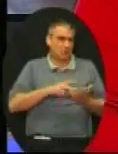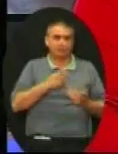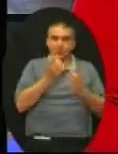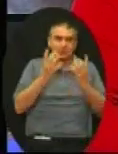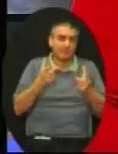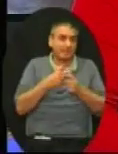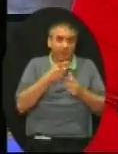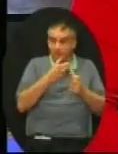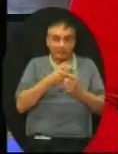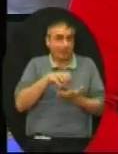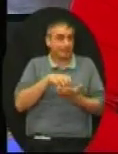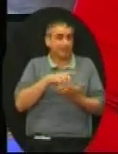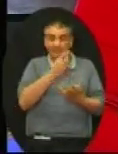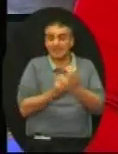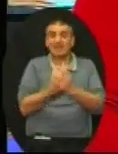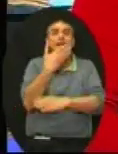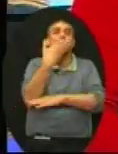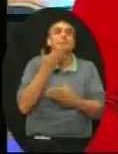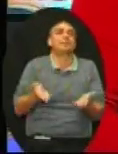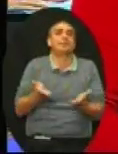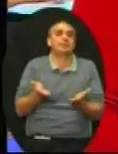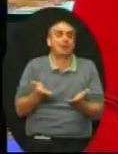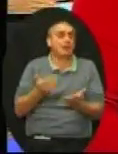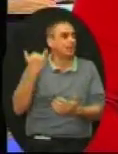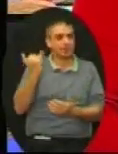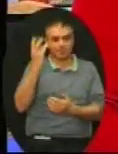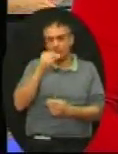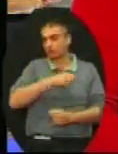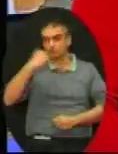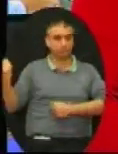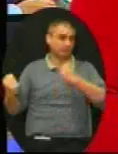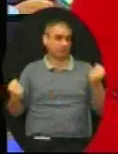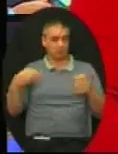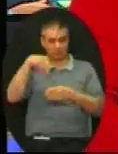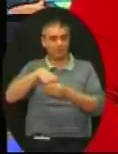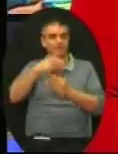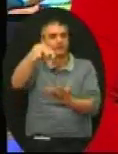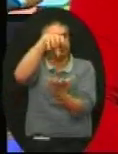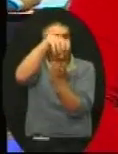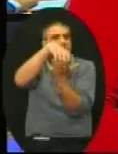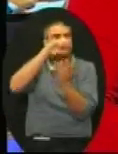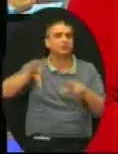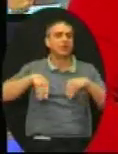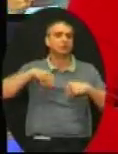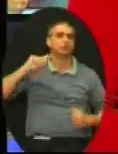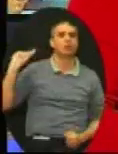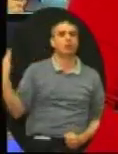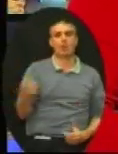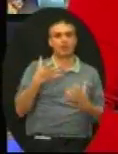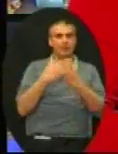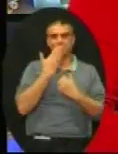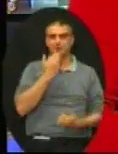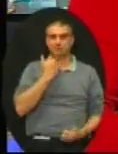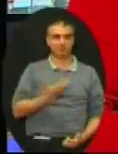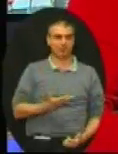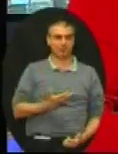שמפלגה, שהיא מפלגה מרכזית, היא הקימה את המדינה. והיו בה תמיד מיצים ויונים, והיא הייתה הליבה של הקונצנזוס של החברה